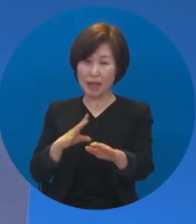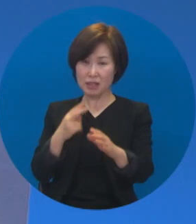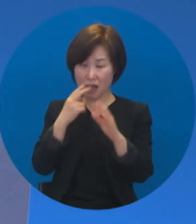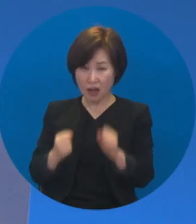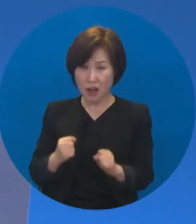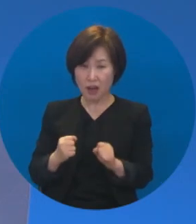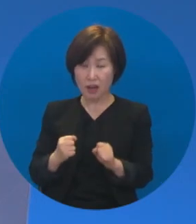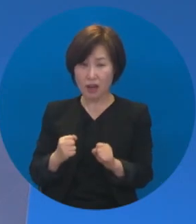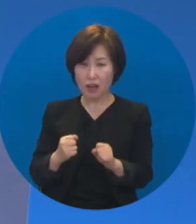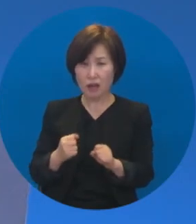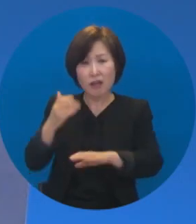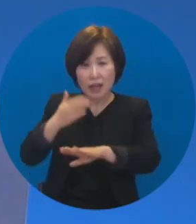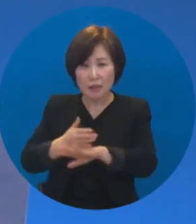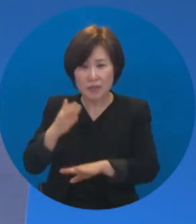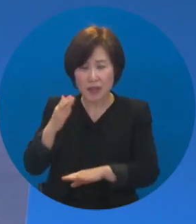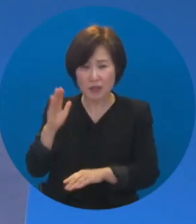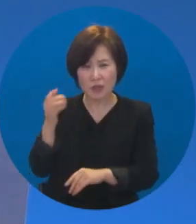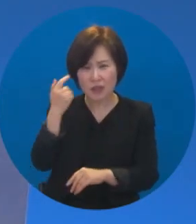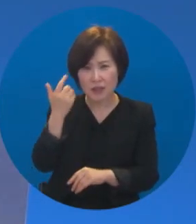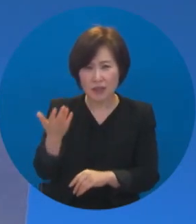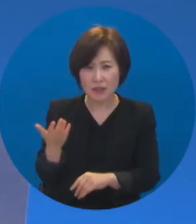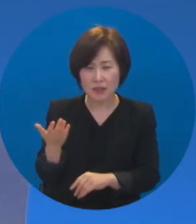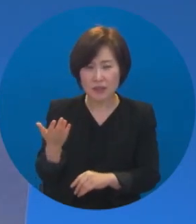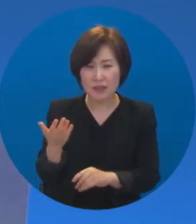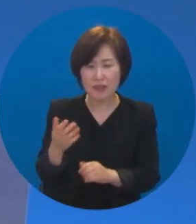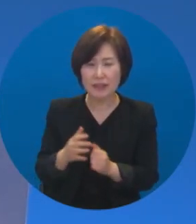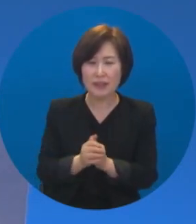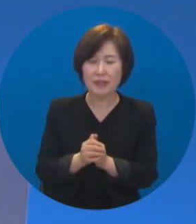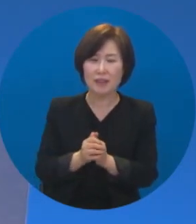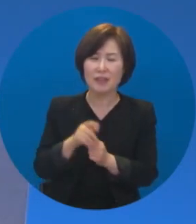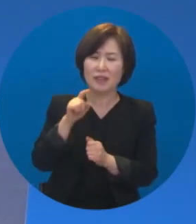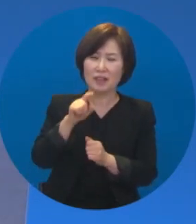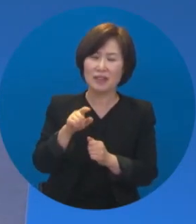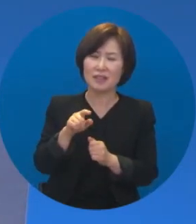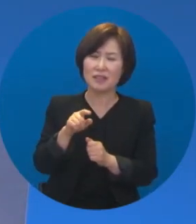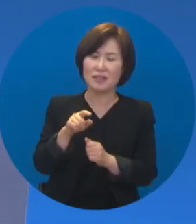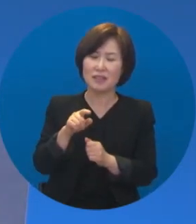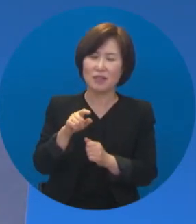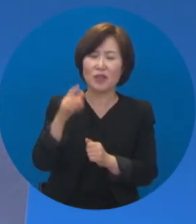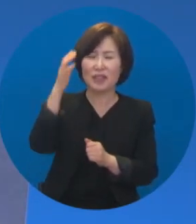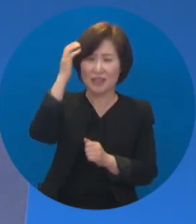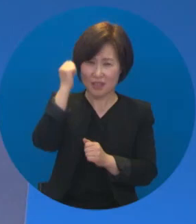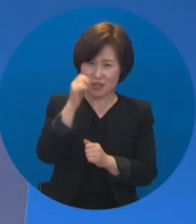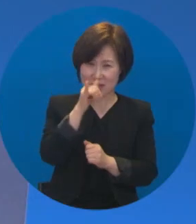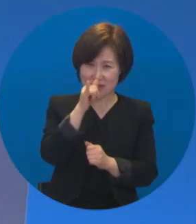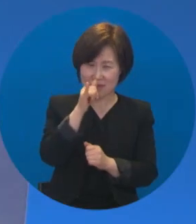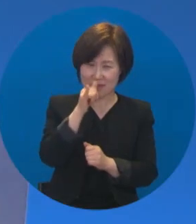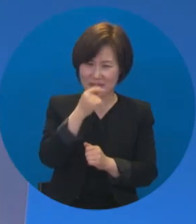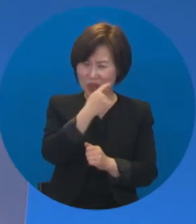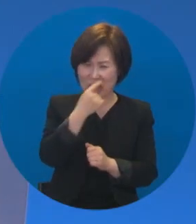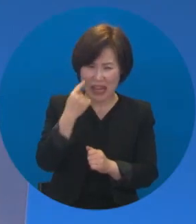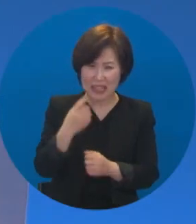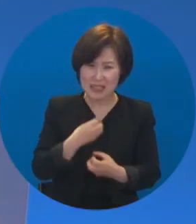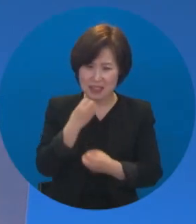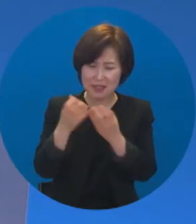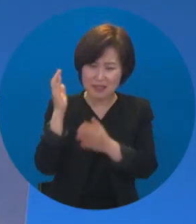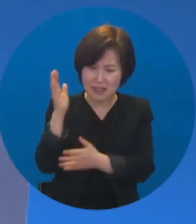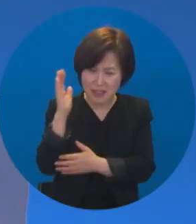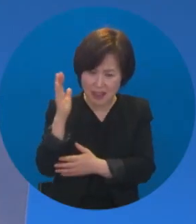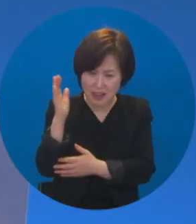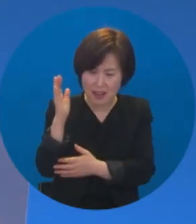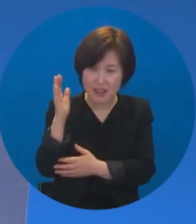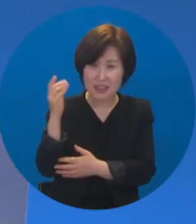싶었지만 감당할 수 없어서 고이 접어놨었던 기억이 있어요. 그런 간증들, 그런 이야기만 듣고 자란